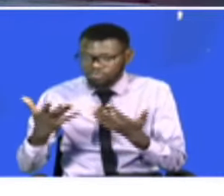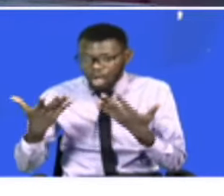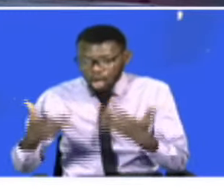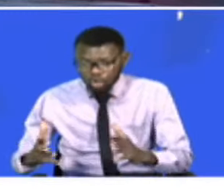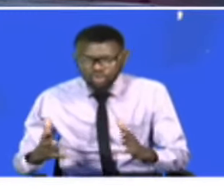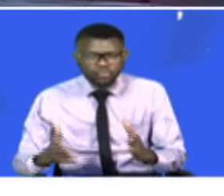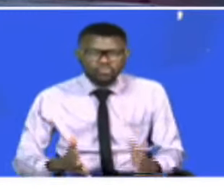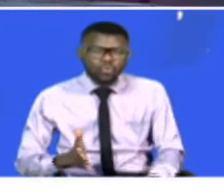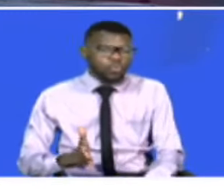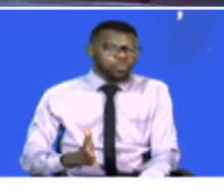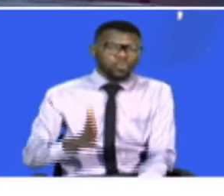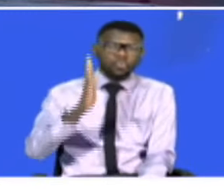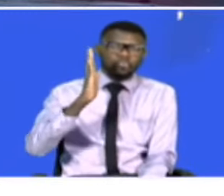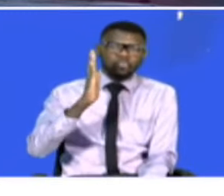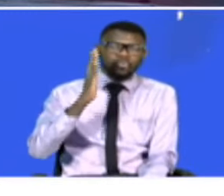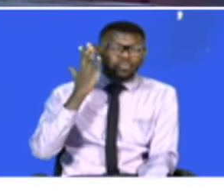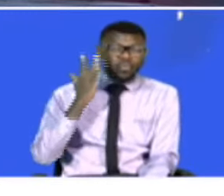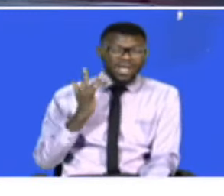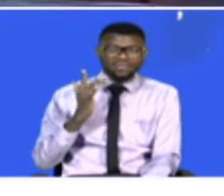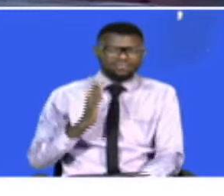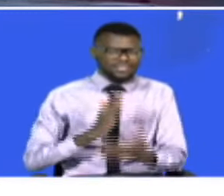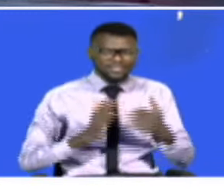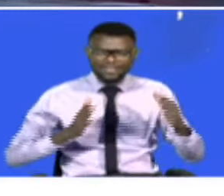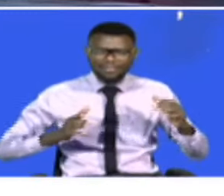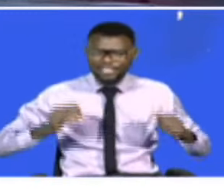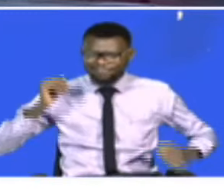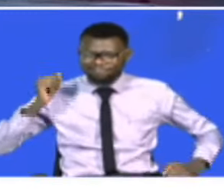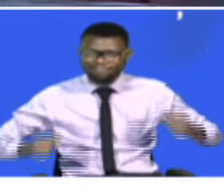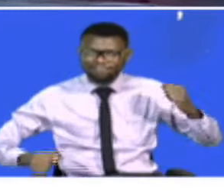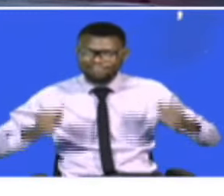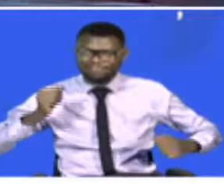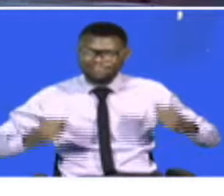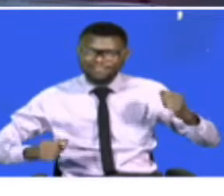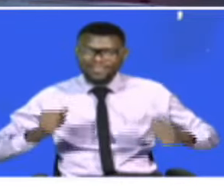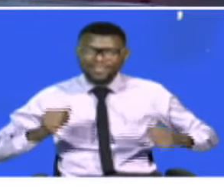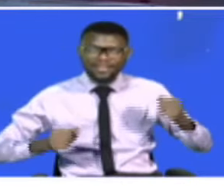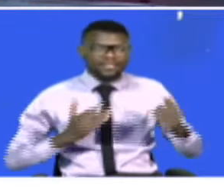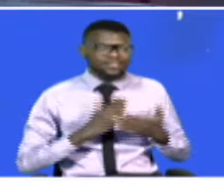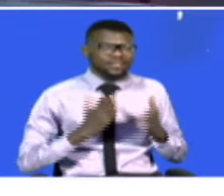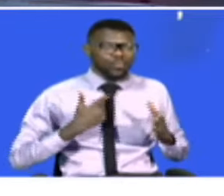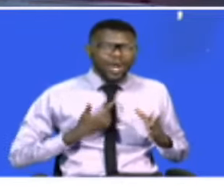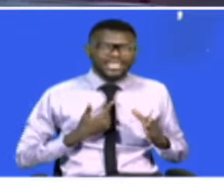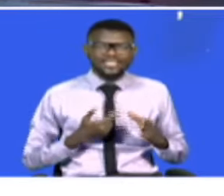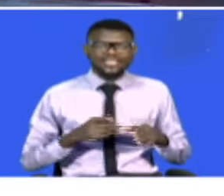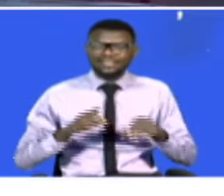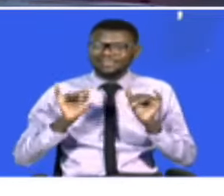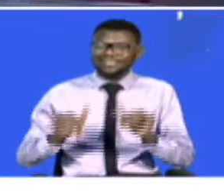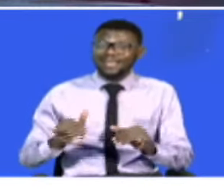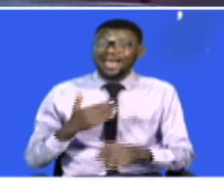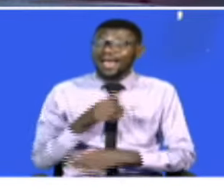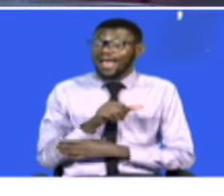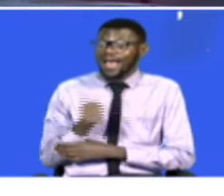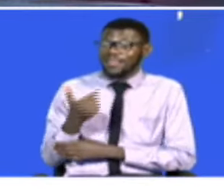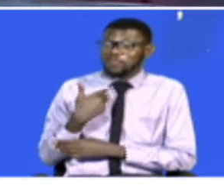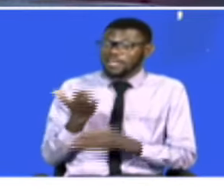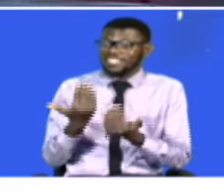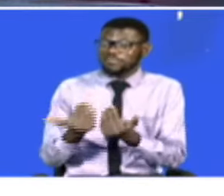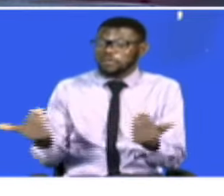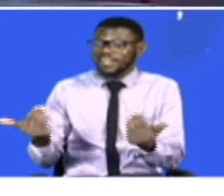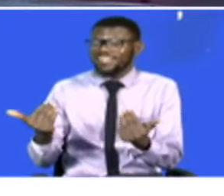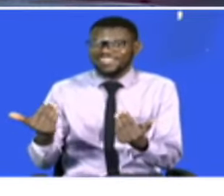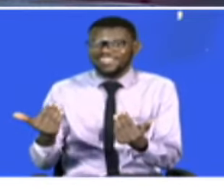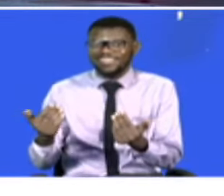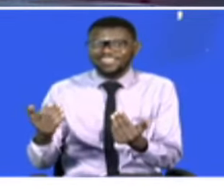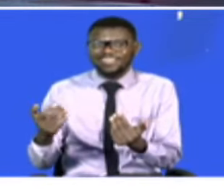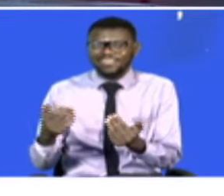sababu kuna baadhi ya wanariadha. Nasema na riadha tu ukienda ngambo utakusalia kule, utakupanda mbegu. Unaelewa? Sasa wanasema, wewe